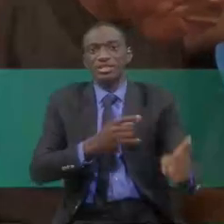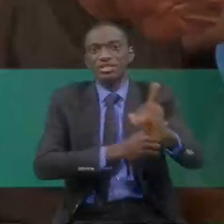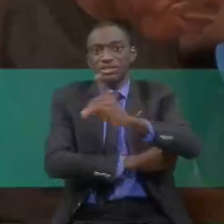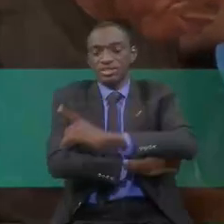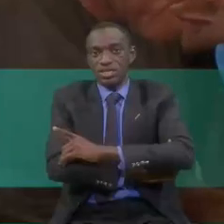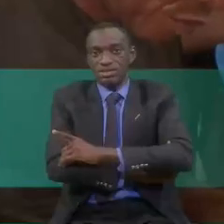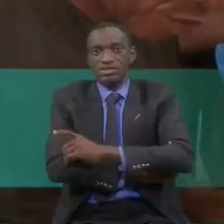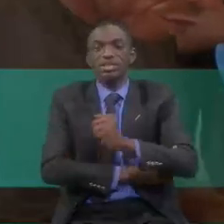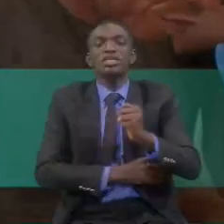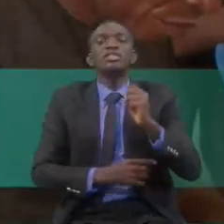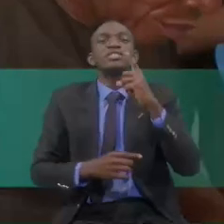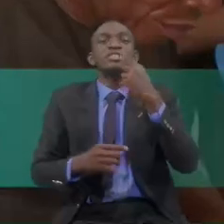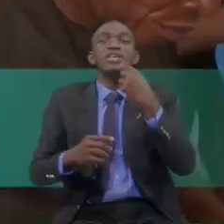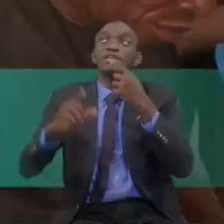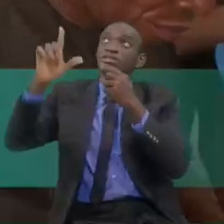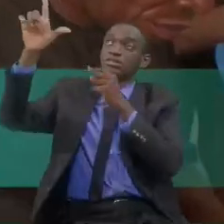et puis dit,